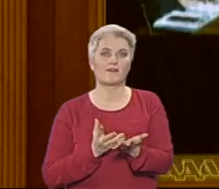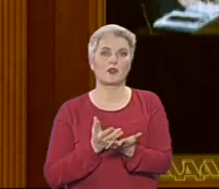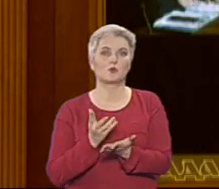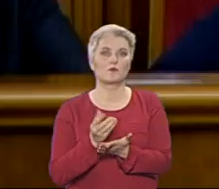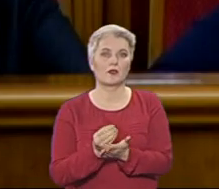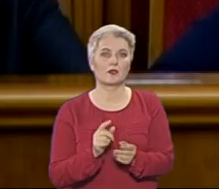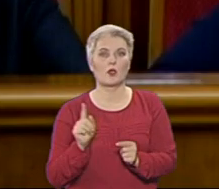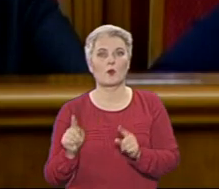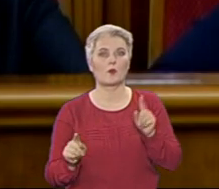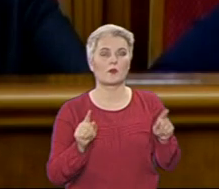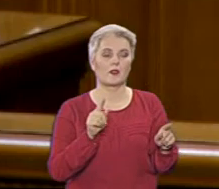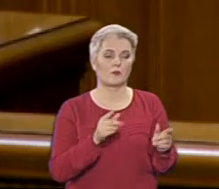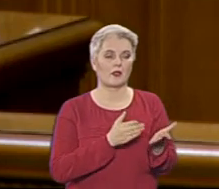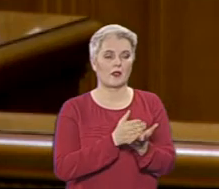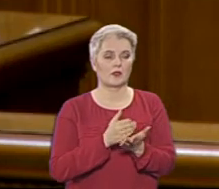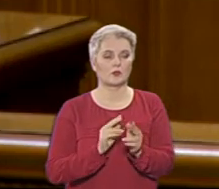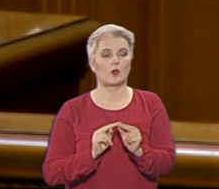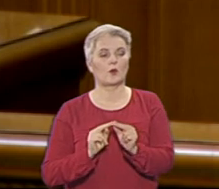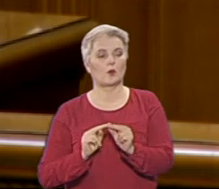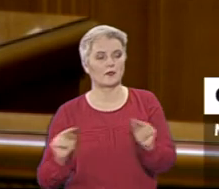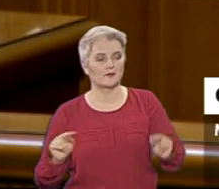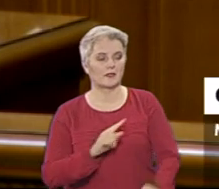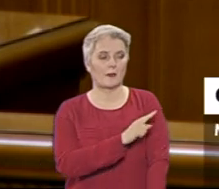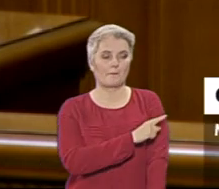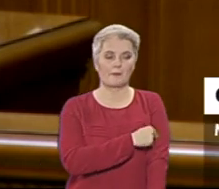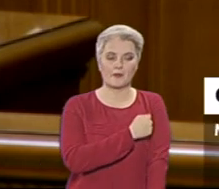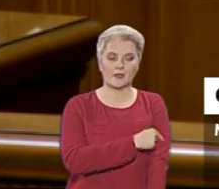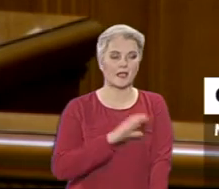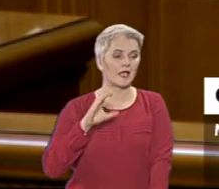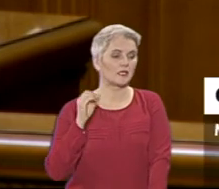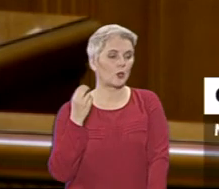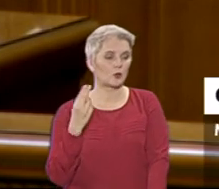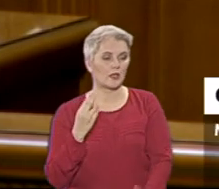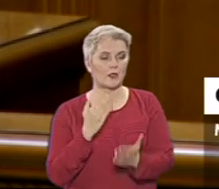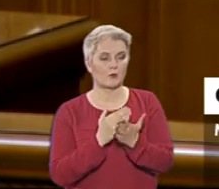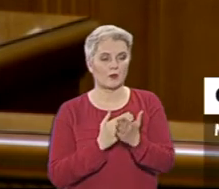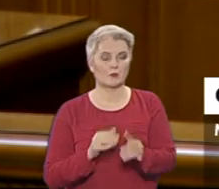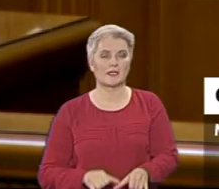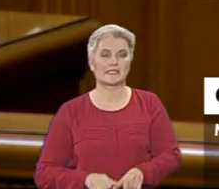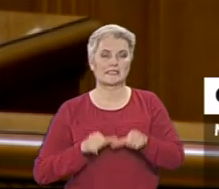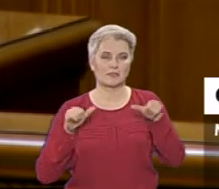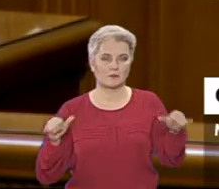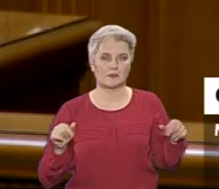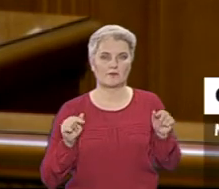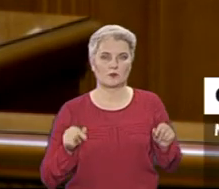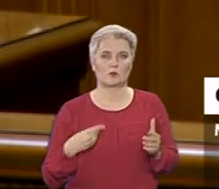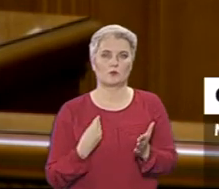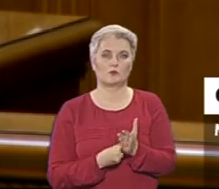галузей. Освіта, медицина, соціальні програми – все збільшення в цьому бюджеті на